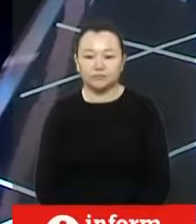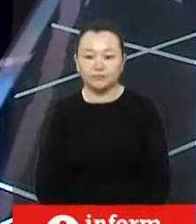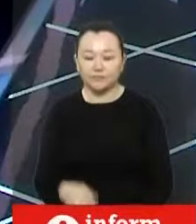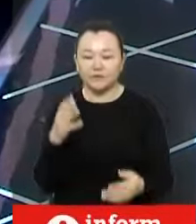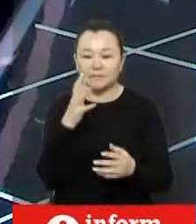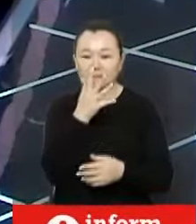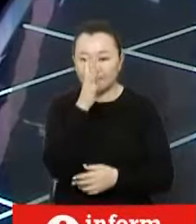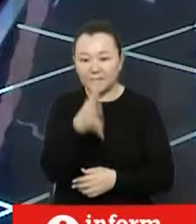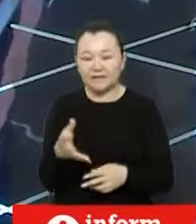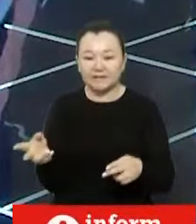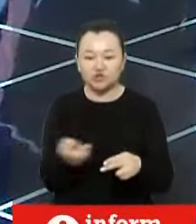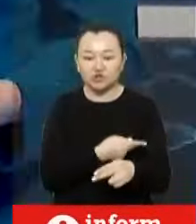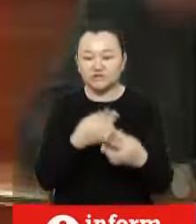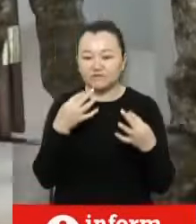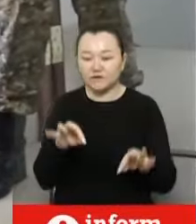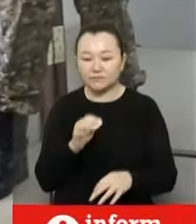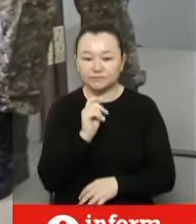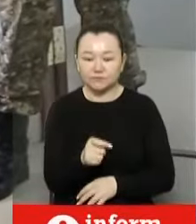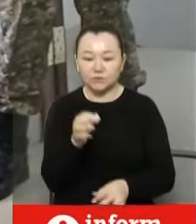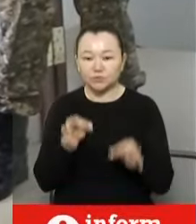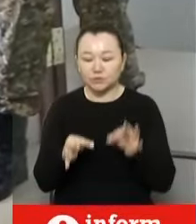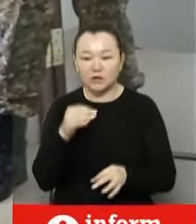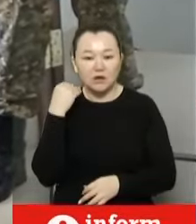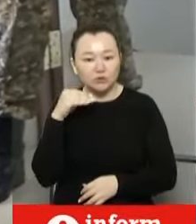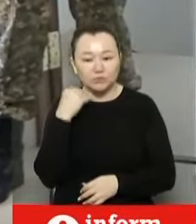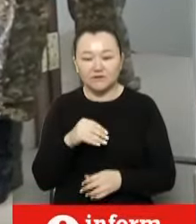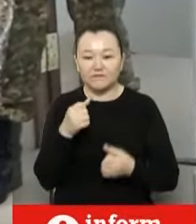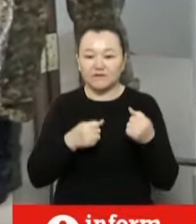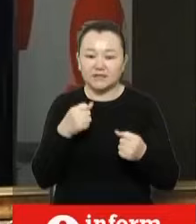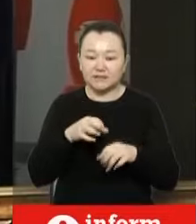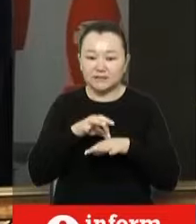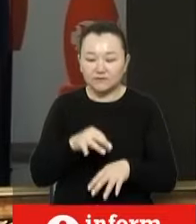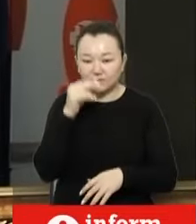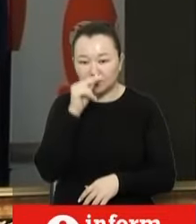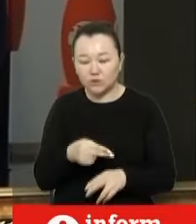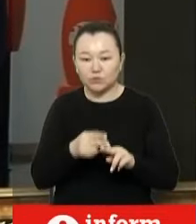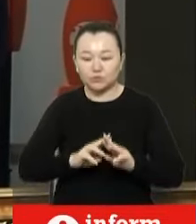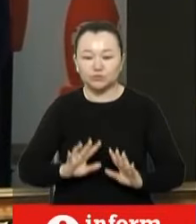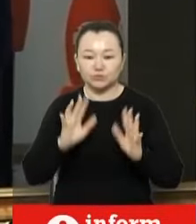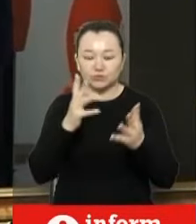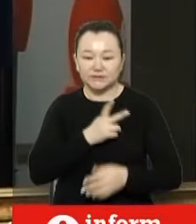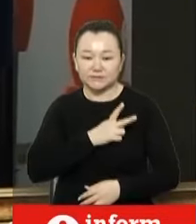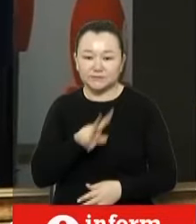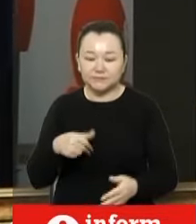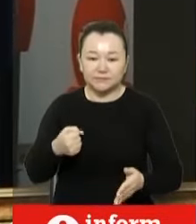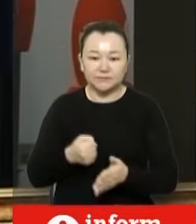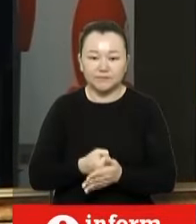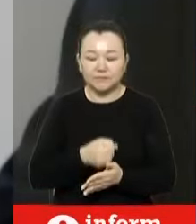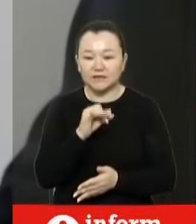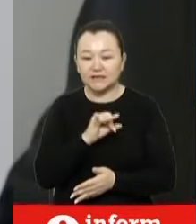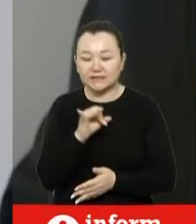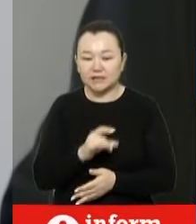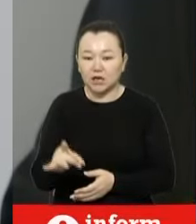к п годам лишения свободы приговорил суд Ок тубе водителя по вине которого произошло смертельное ДТП в иргис